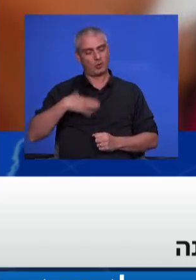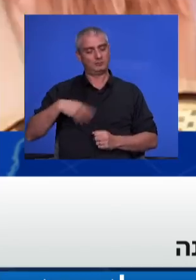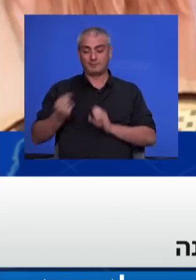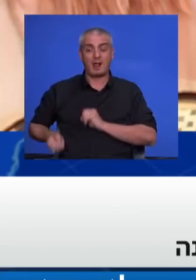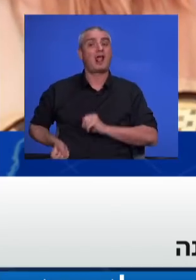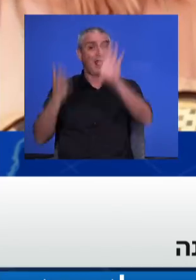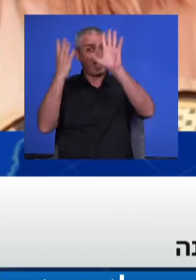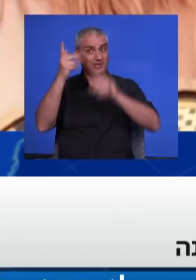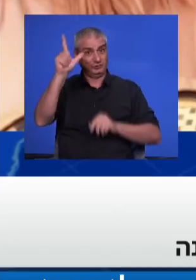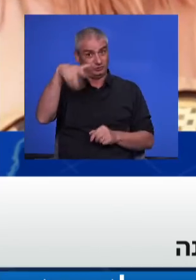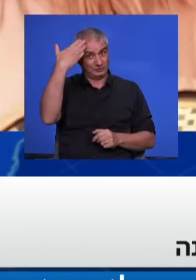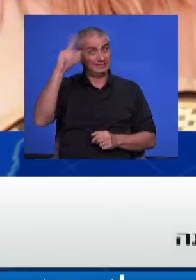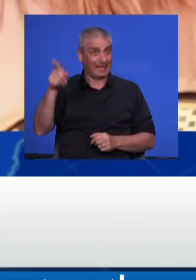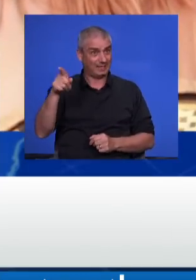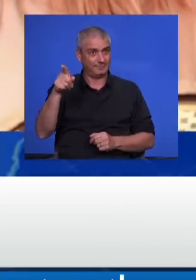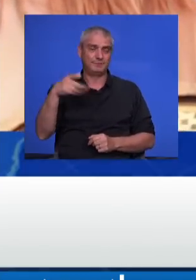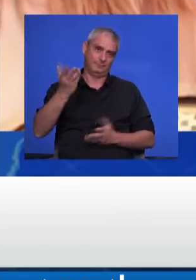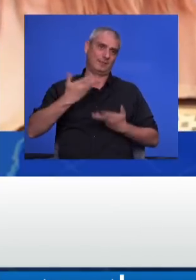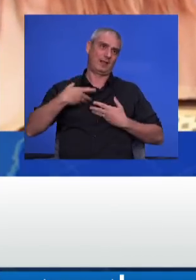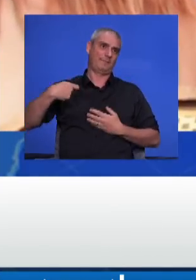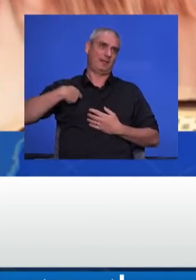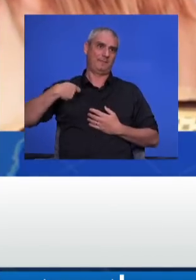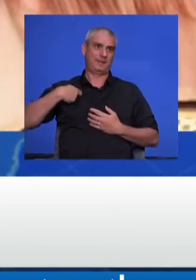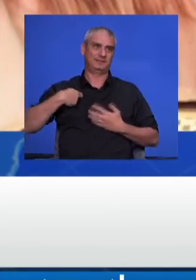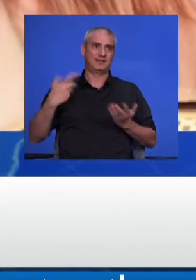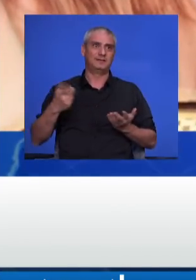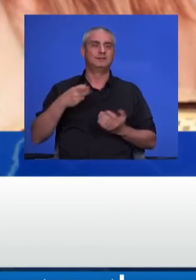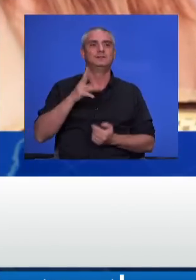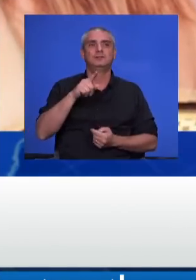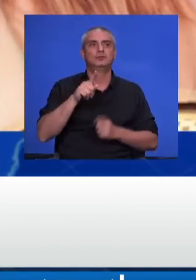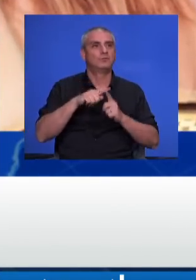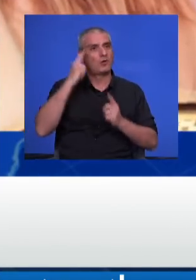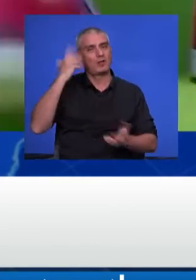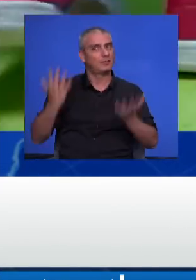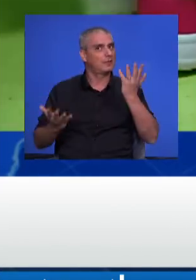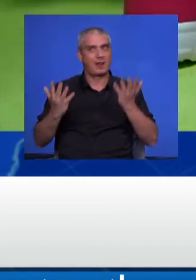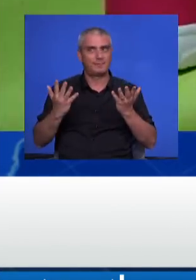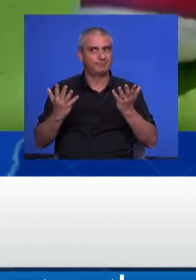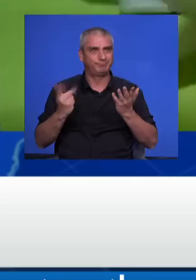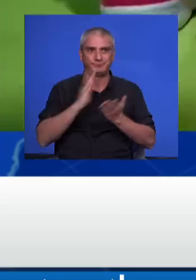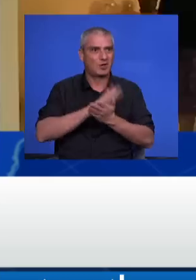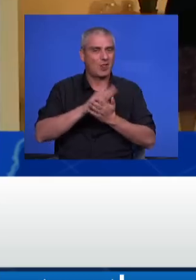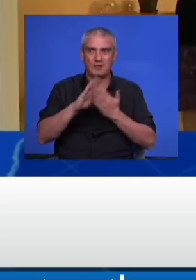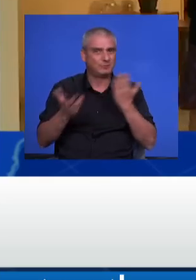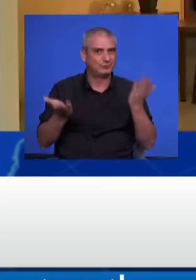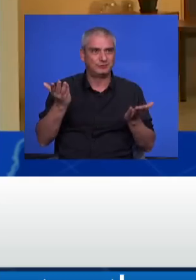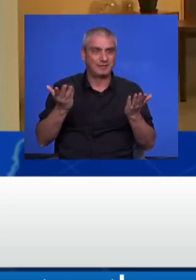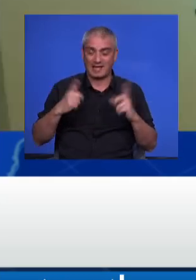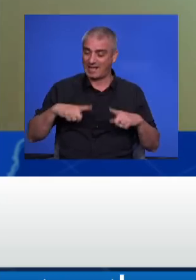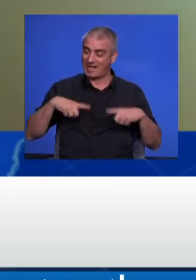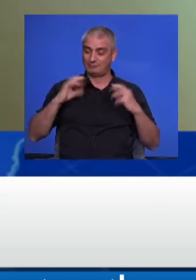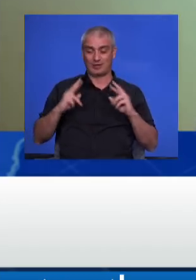המהגרים, ללכת לפנסיה. במובן הזה, יש פה איזה דילמה לא פשוטה, בין האורח חיים